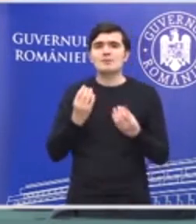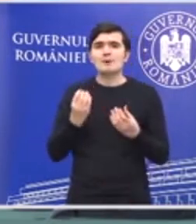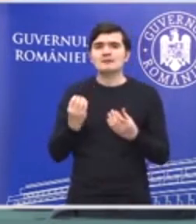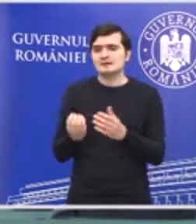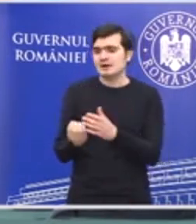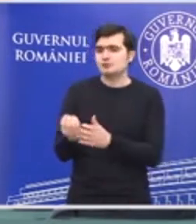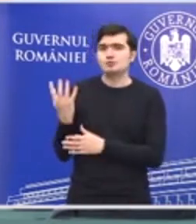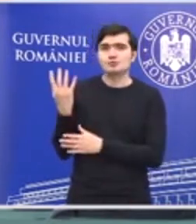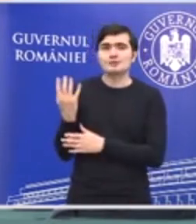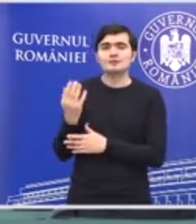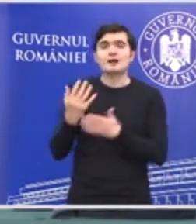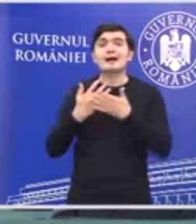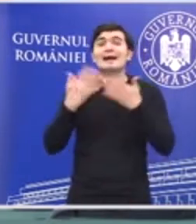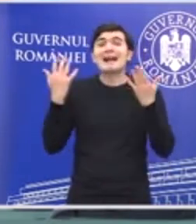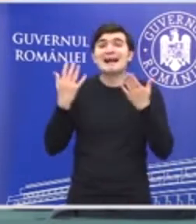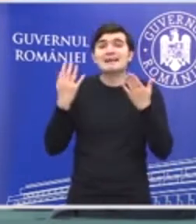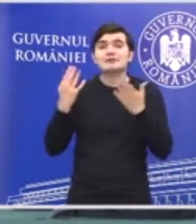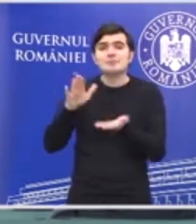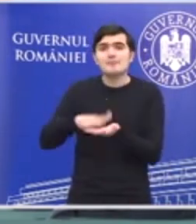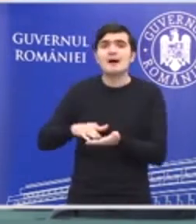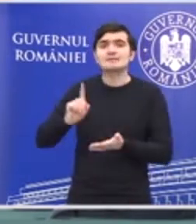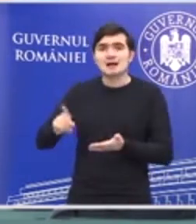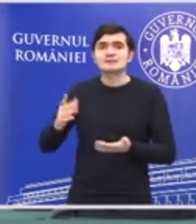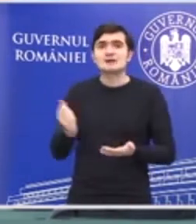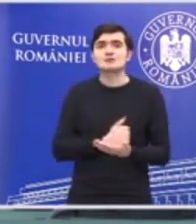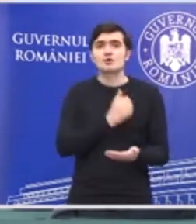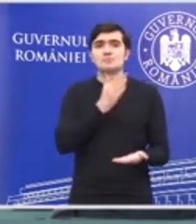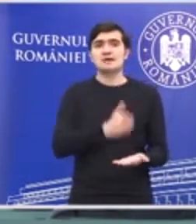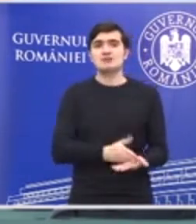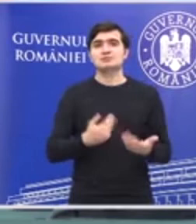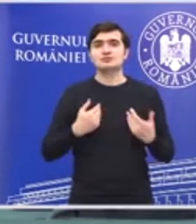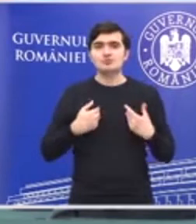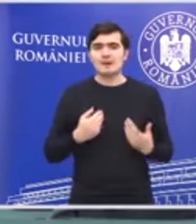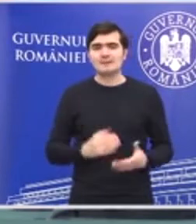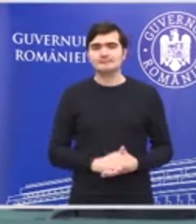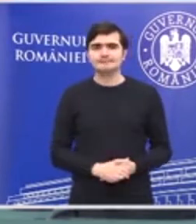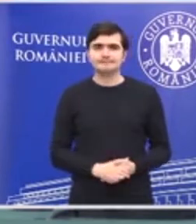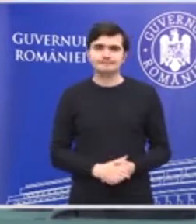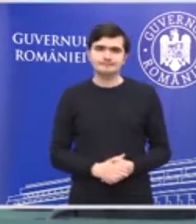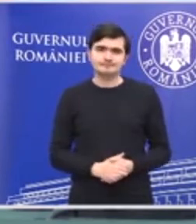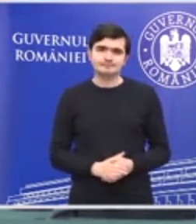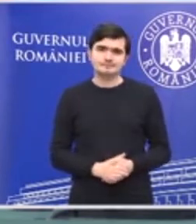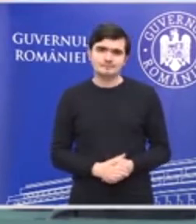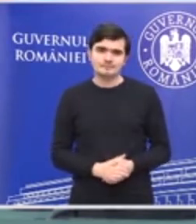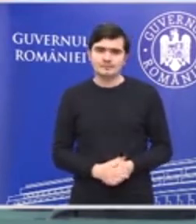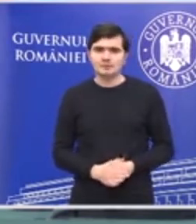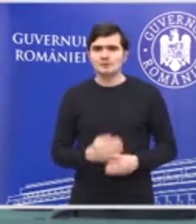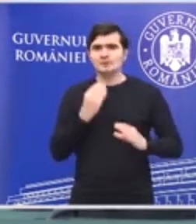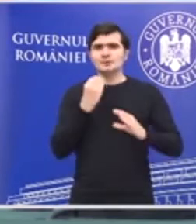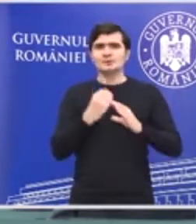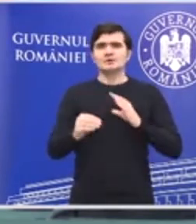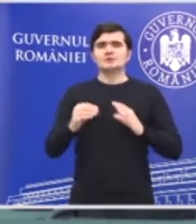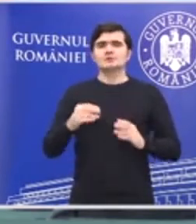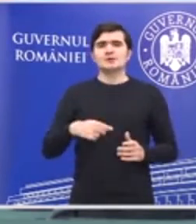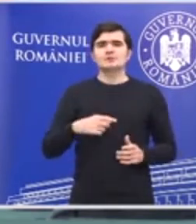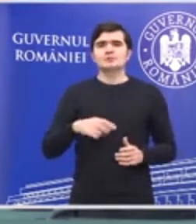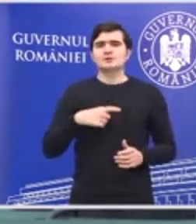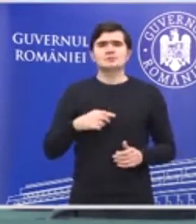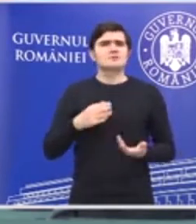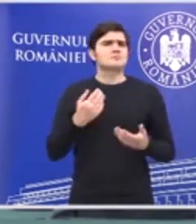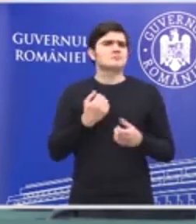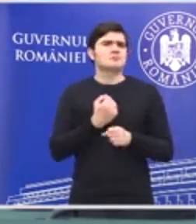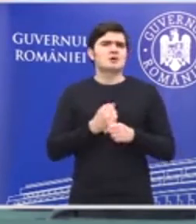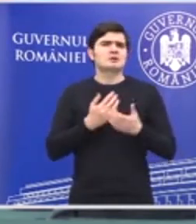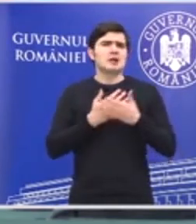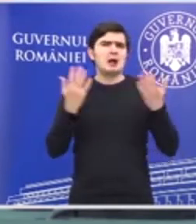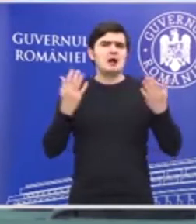căreia să putem lua decizii. Deci, Mesajul este unul cât se poate de